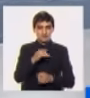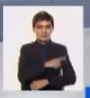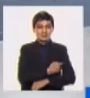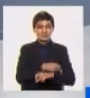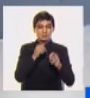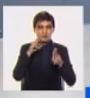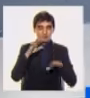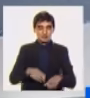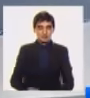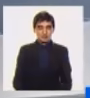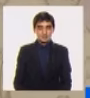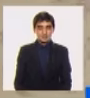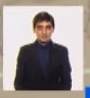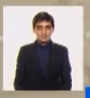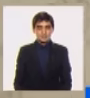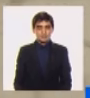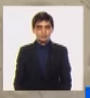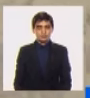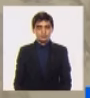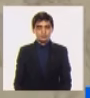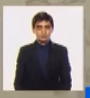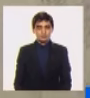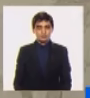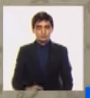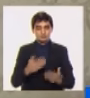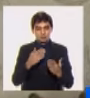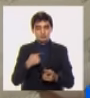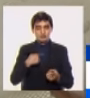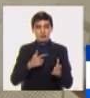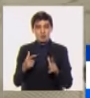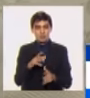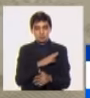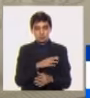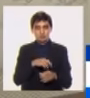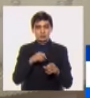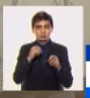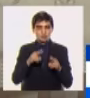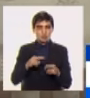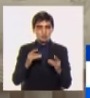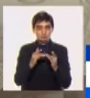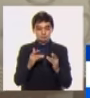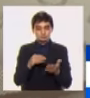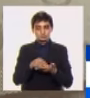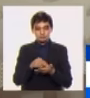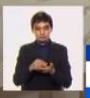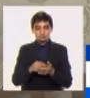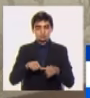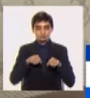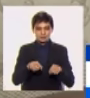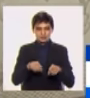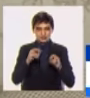центра вот конечно мы готовились купили кроватку и коляску